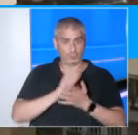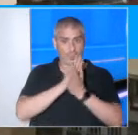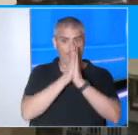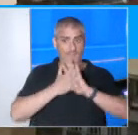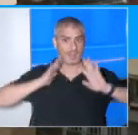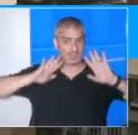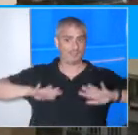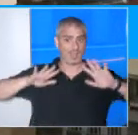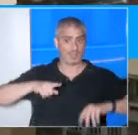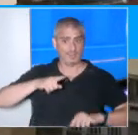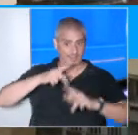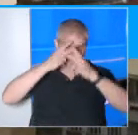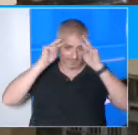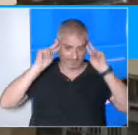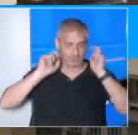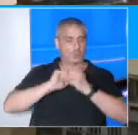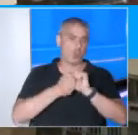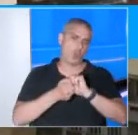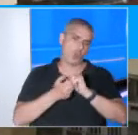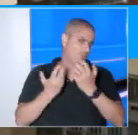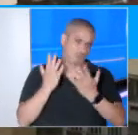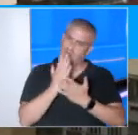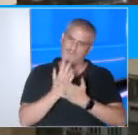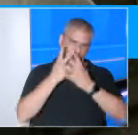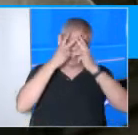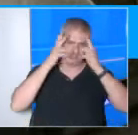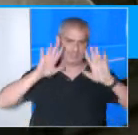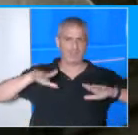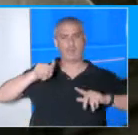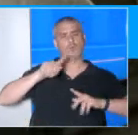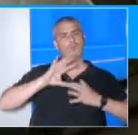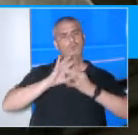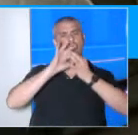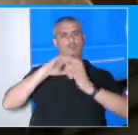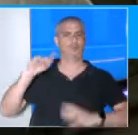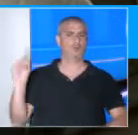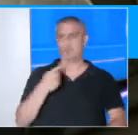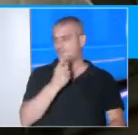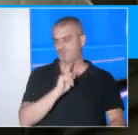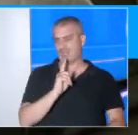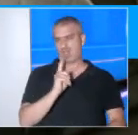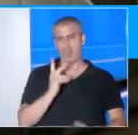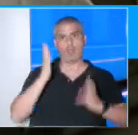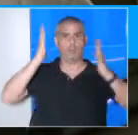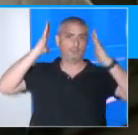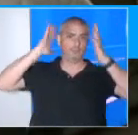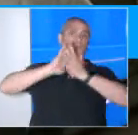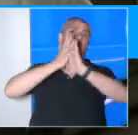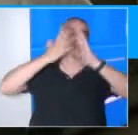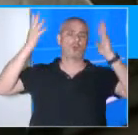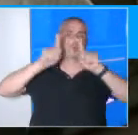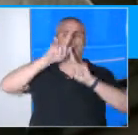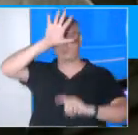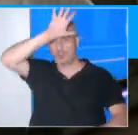מהפכה אסלאמית באפגניסטן, או שממילא האסלאם הוא החוט המקשר מכולם, וזה לא הולך להיות כל כך דרמטי כמו